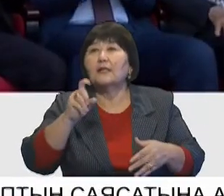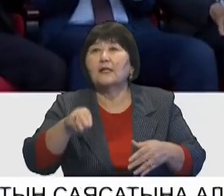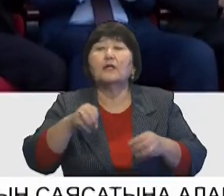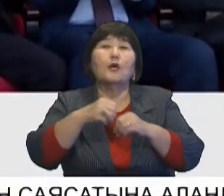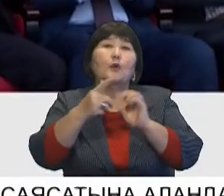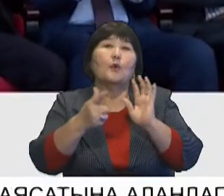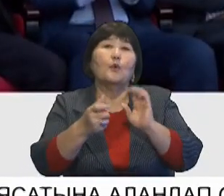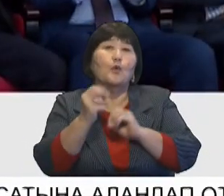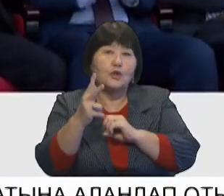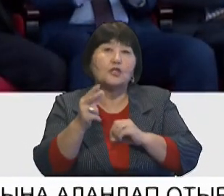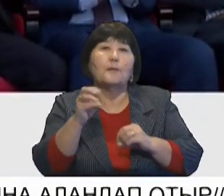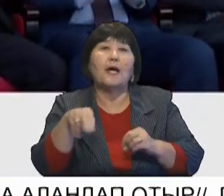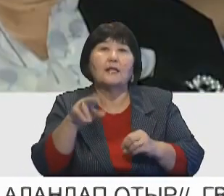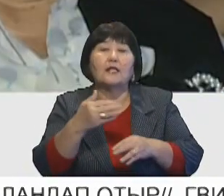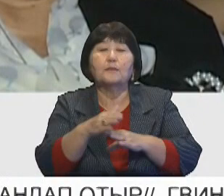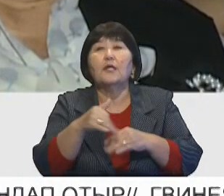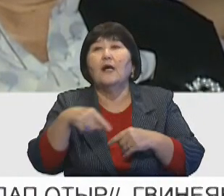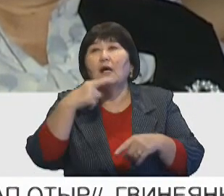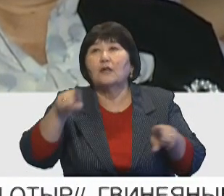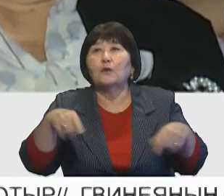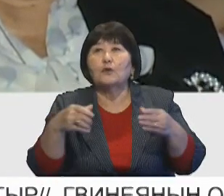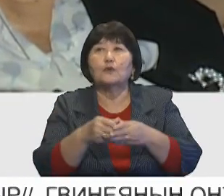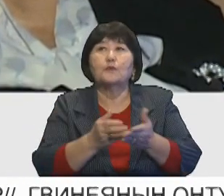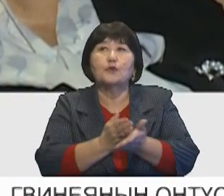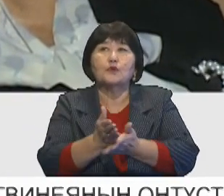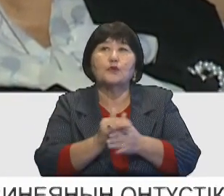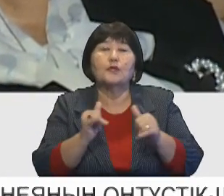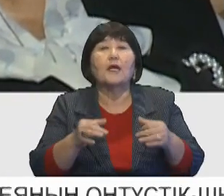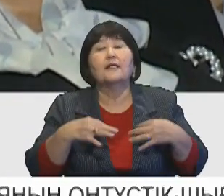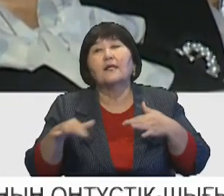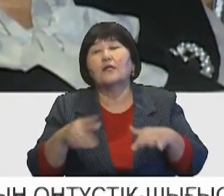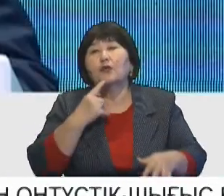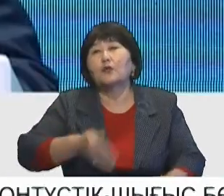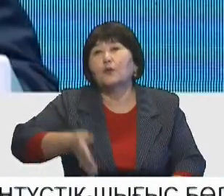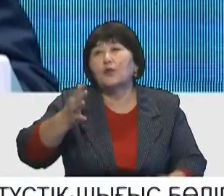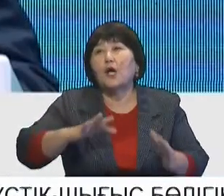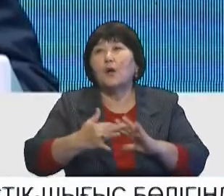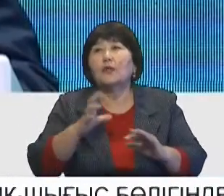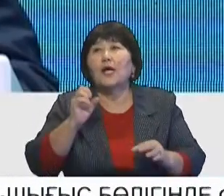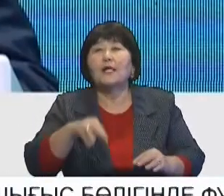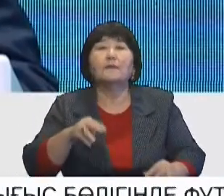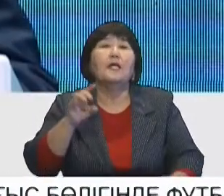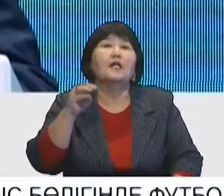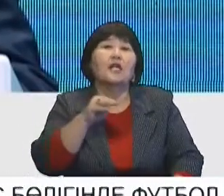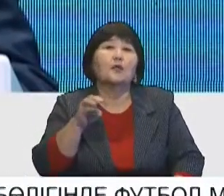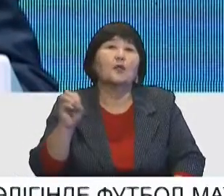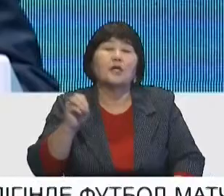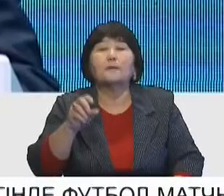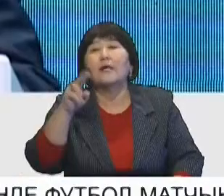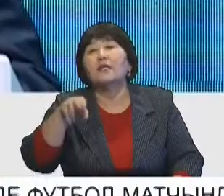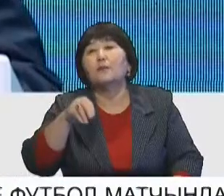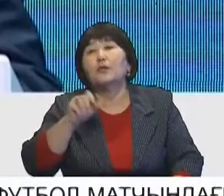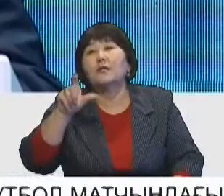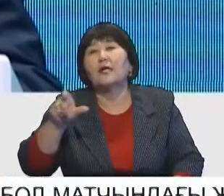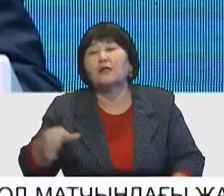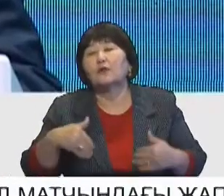13 мандат бөлініп, жыл өткен сайын аталмыш құрылымның рөлі артуда. Салтанатты шарада сөз алған аудан әкімі Жандос Еркінбек депутаттарды